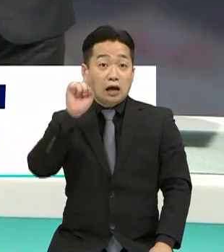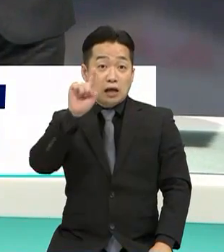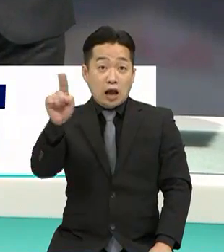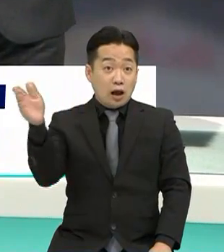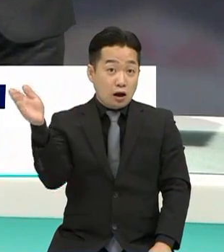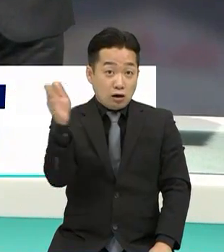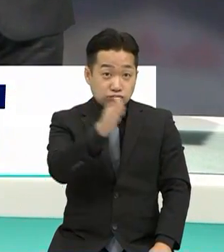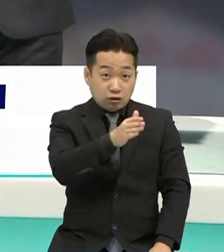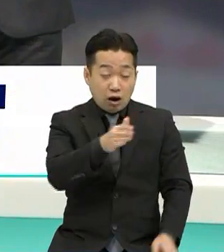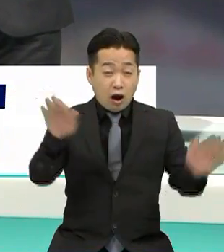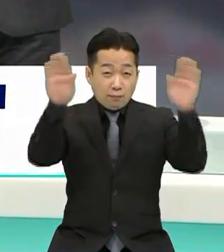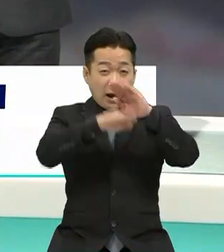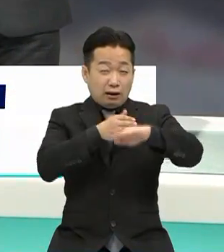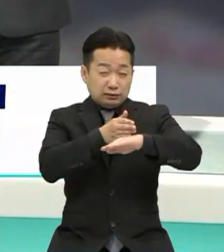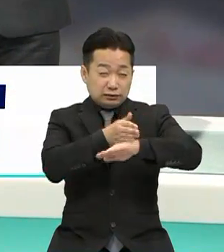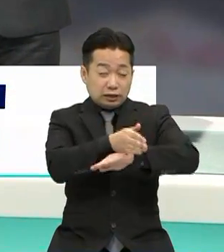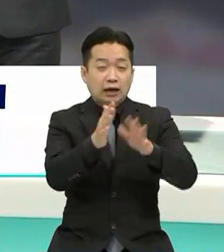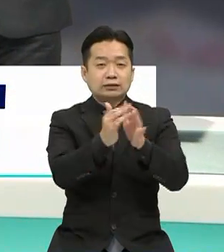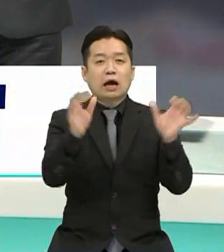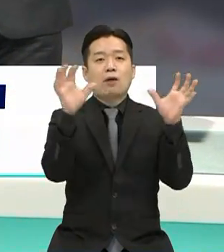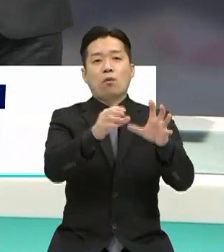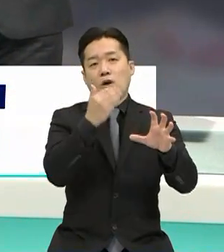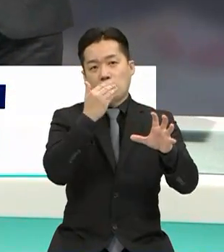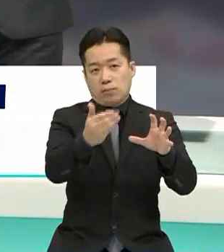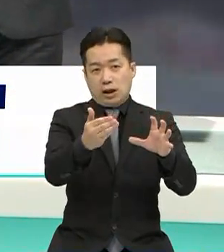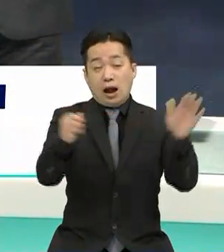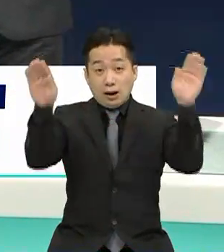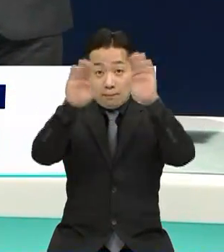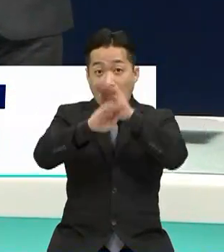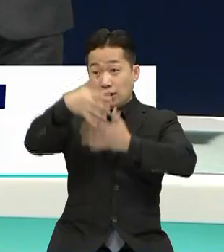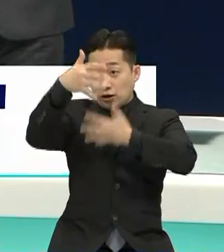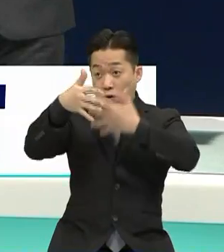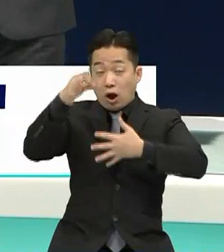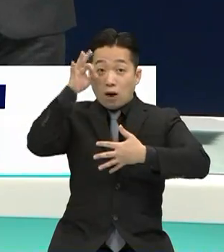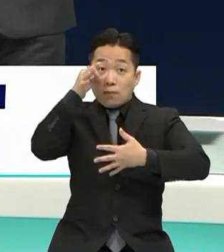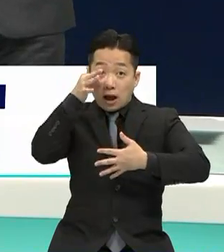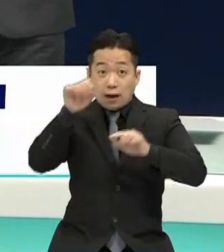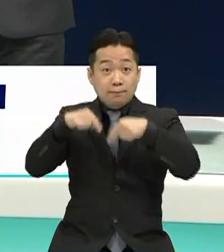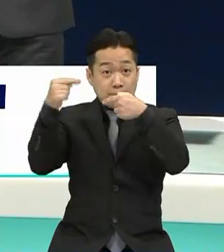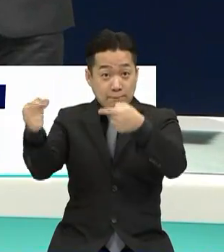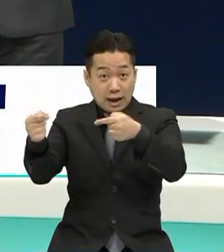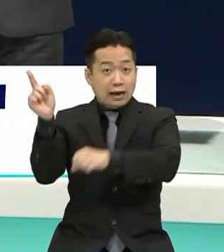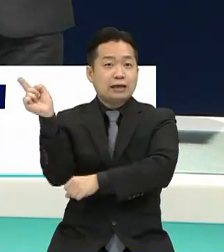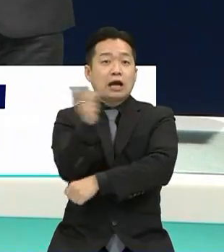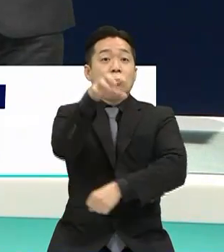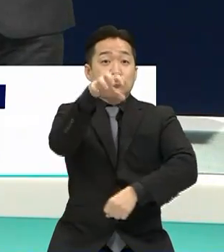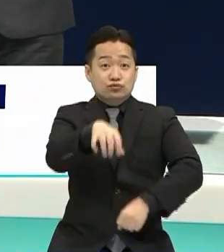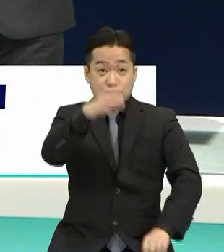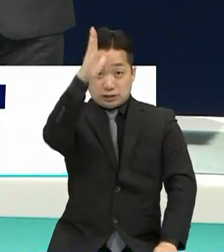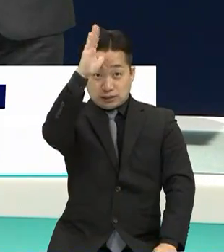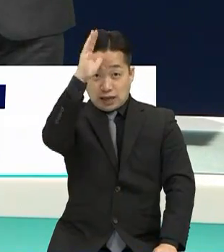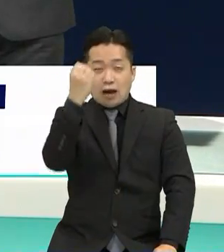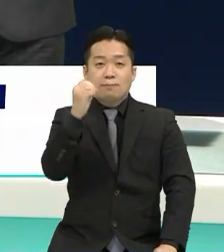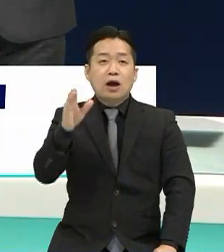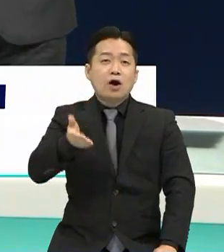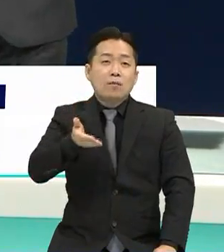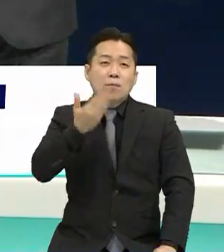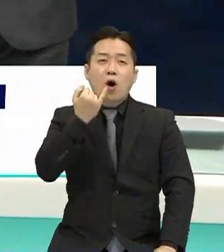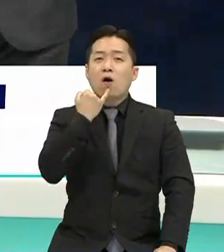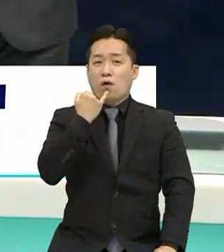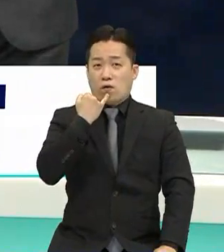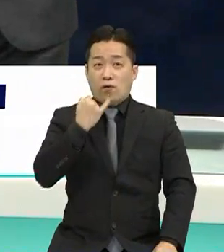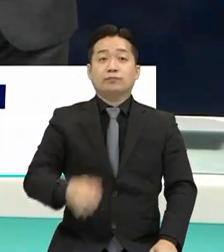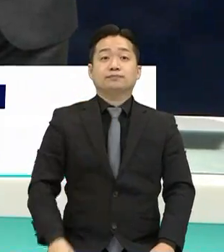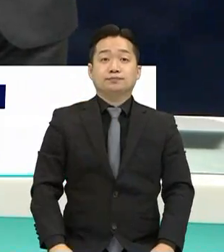내일부터는 늦은 시간까지 모임을 이어갈 수 있습니다. 심야 영화 관람도, 야구장에서 치킨에 맥주 한 잔도